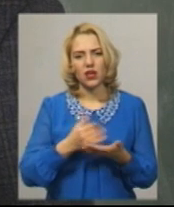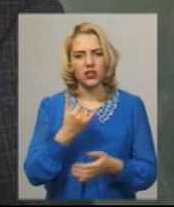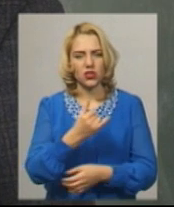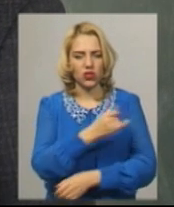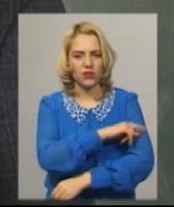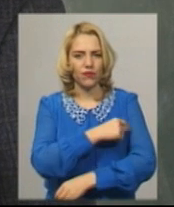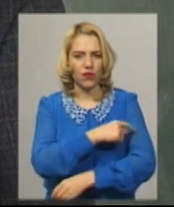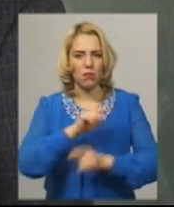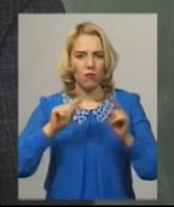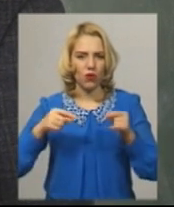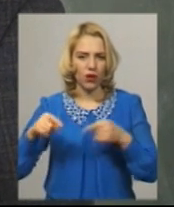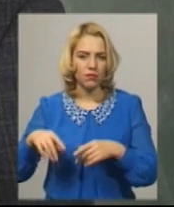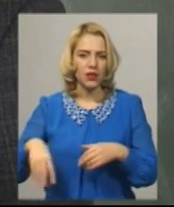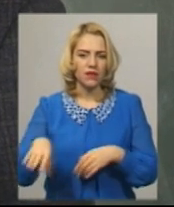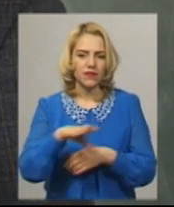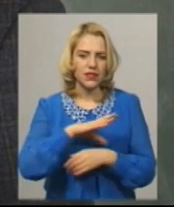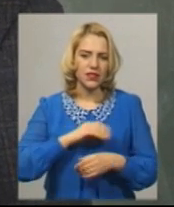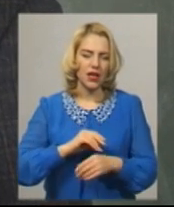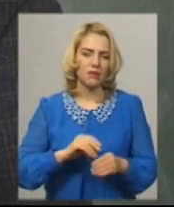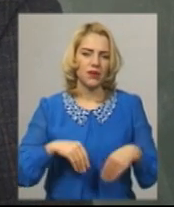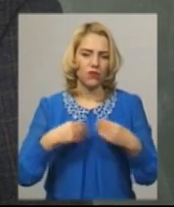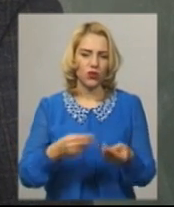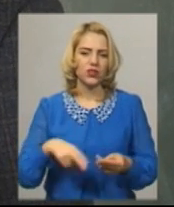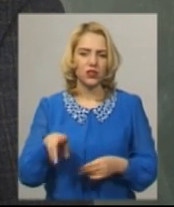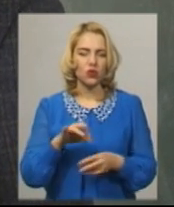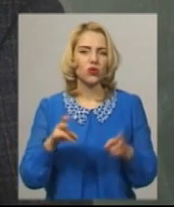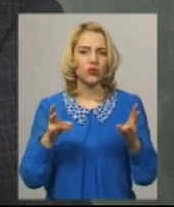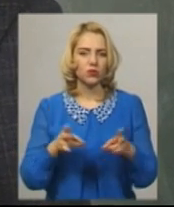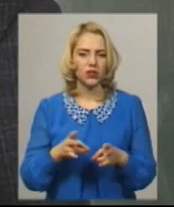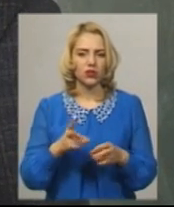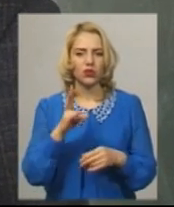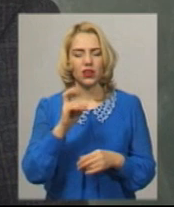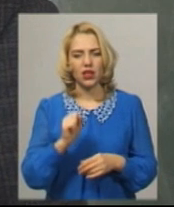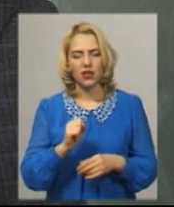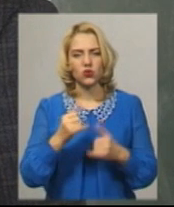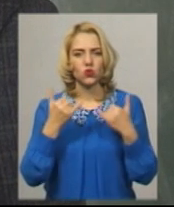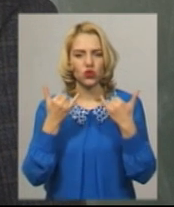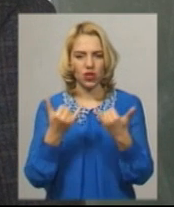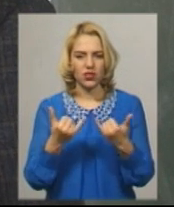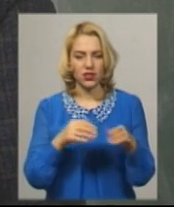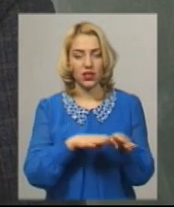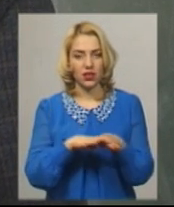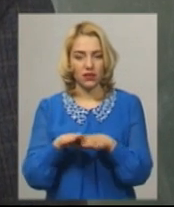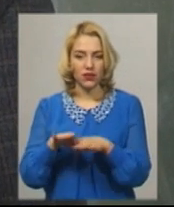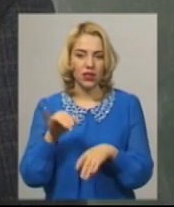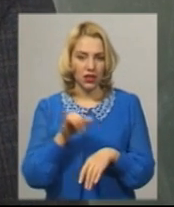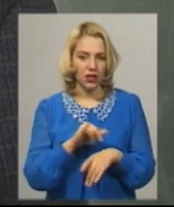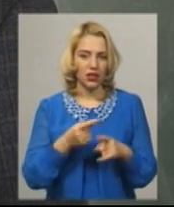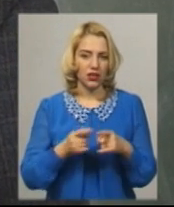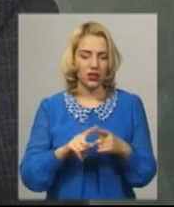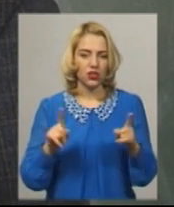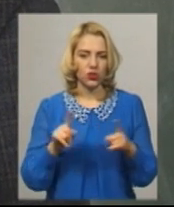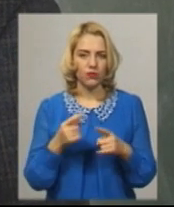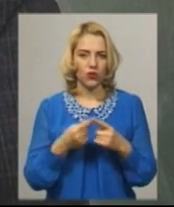сучасним санітарно-ггієнічним вимогам. Тобто все приводиться до необхідного на сучасній рівень.